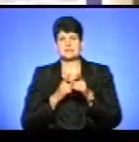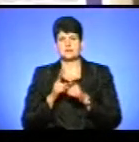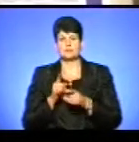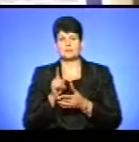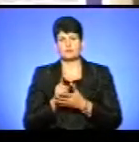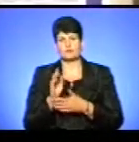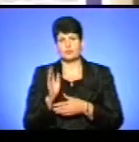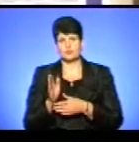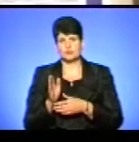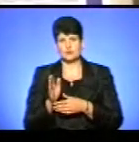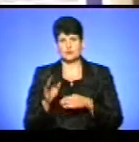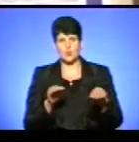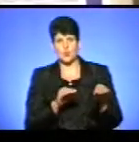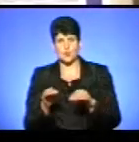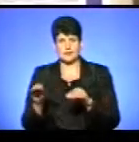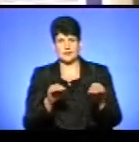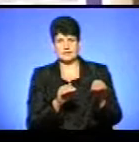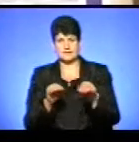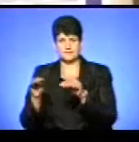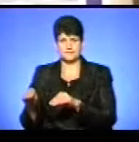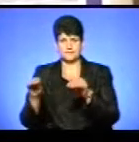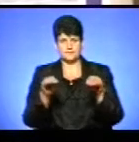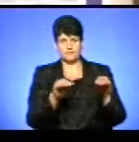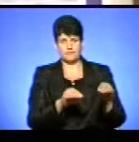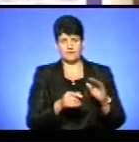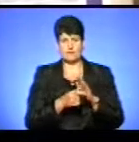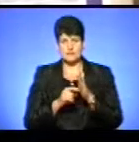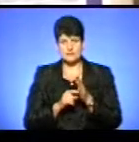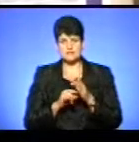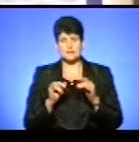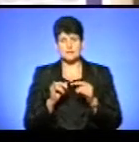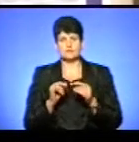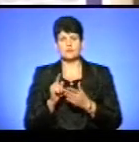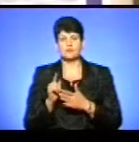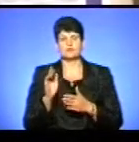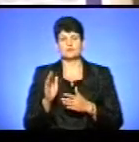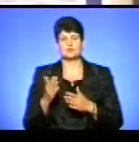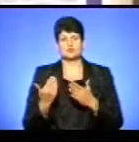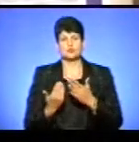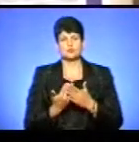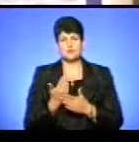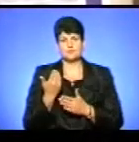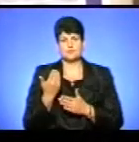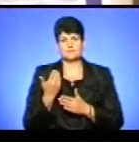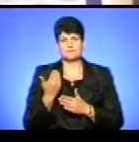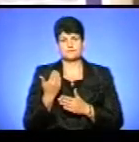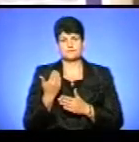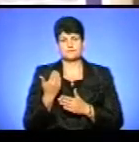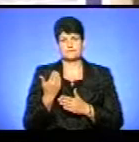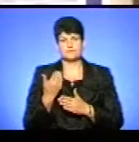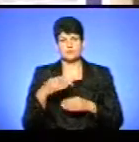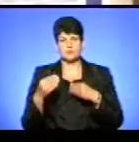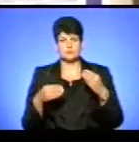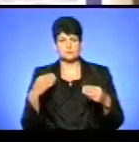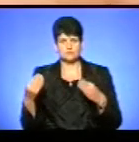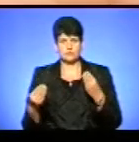повинні рухатися по класу і повинні бути нові розвиткові матеріали,